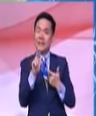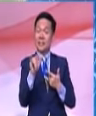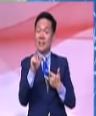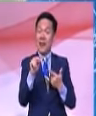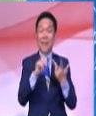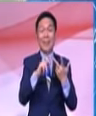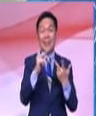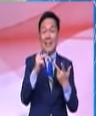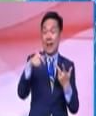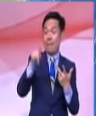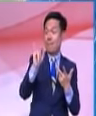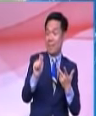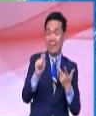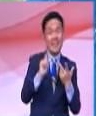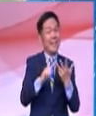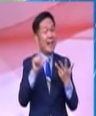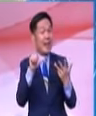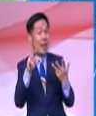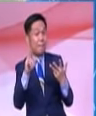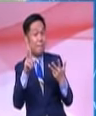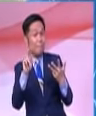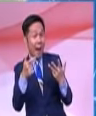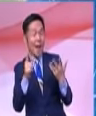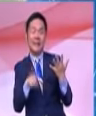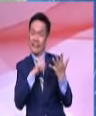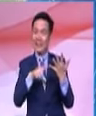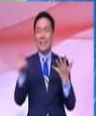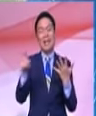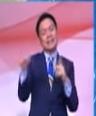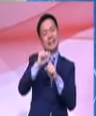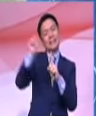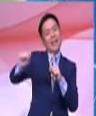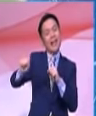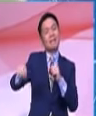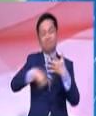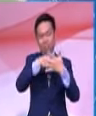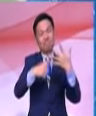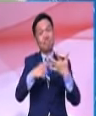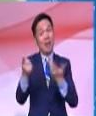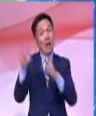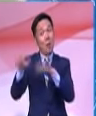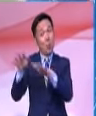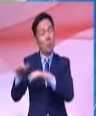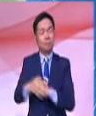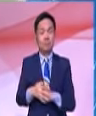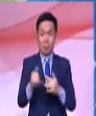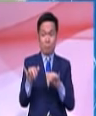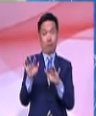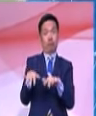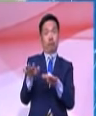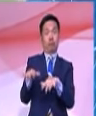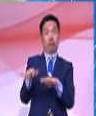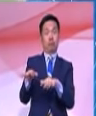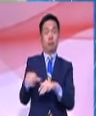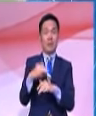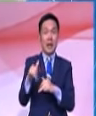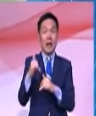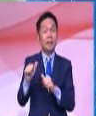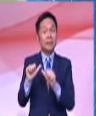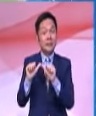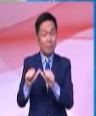pedalaman Kapit, Miri, Limbang dan juga bahagian Sanakan negeri Sabah. Dan tren hujan ini dijangka akan